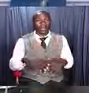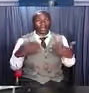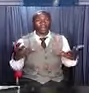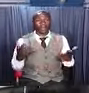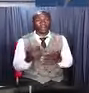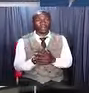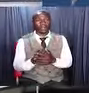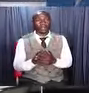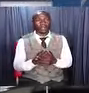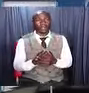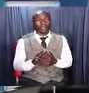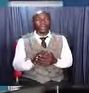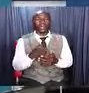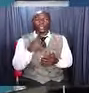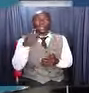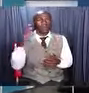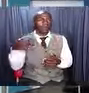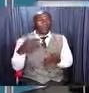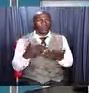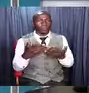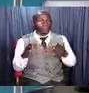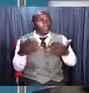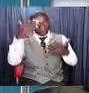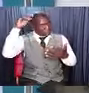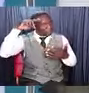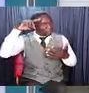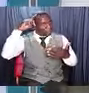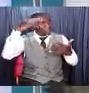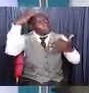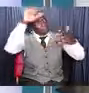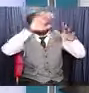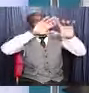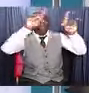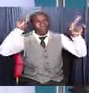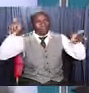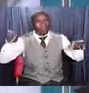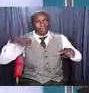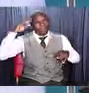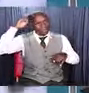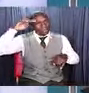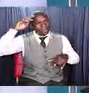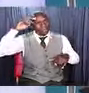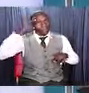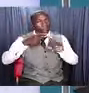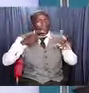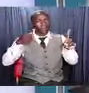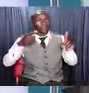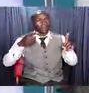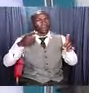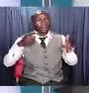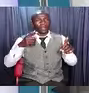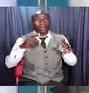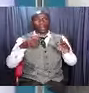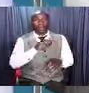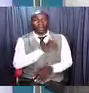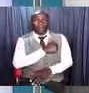Hallelujah. Hallelujah. Ndio usema mara nyingine leta blackboard hapa. That's why I say we should have a blackboard. Mmoja alikuwa atakununulia blackboard kutoka huko Canada. There's one brethren from Canada